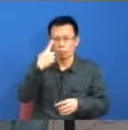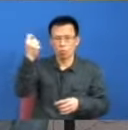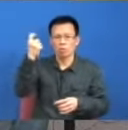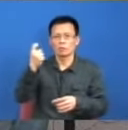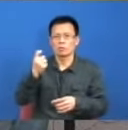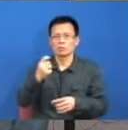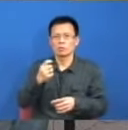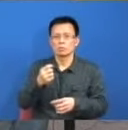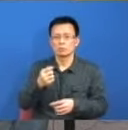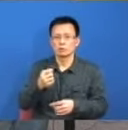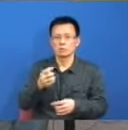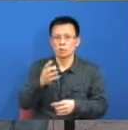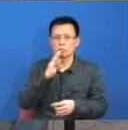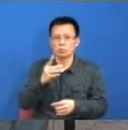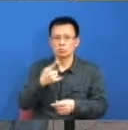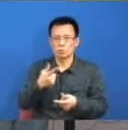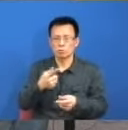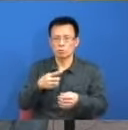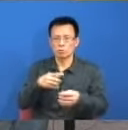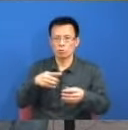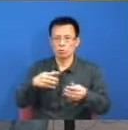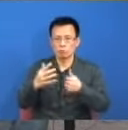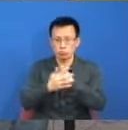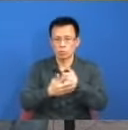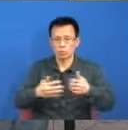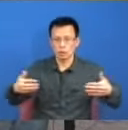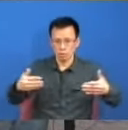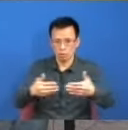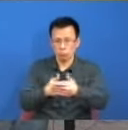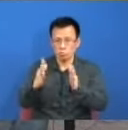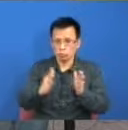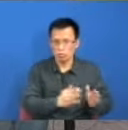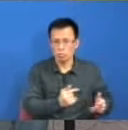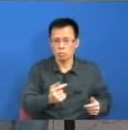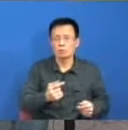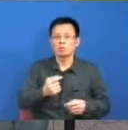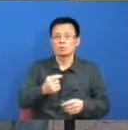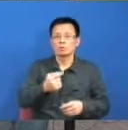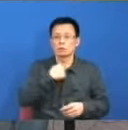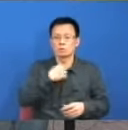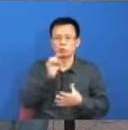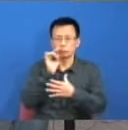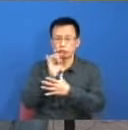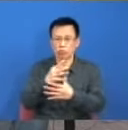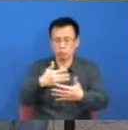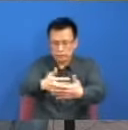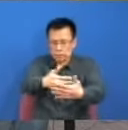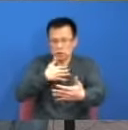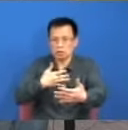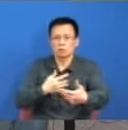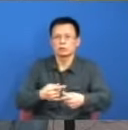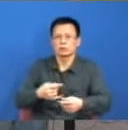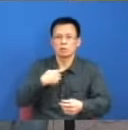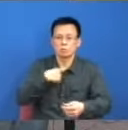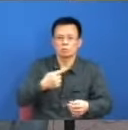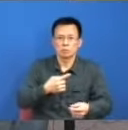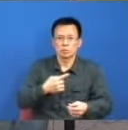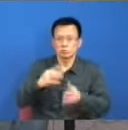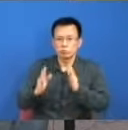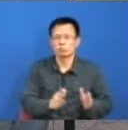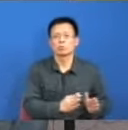要維持嗰個係交通嘅暢通咧，佢就應該咧早啲行動。可能頭先你講五分鐘，我覺得都太長